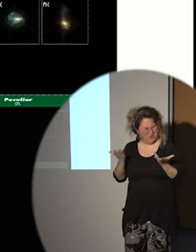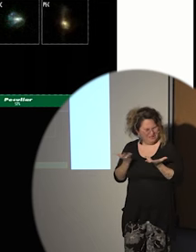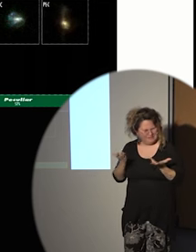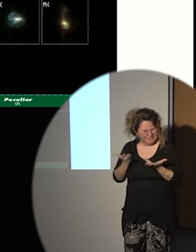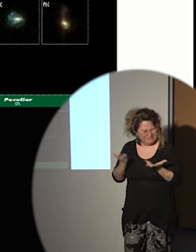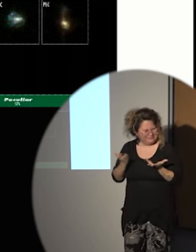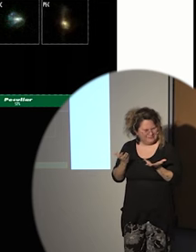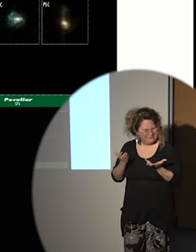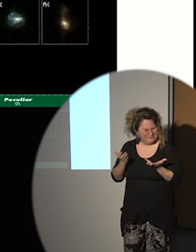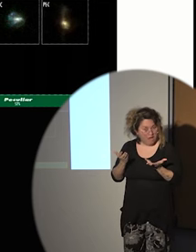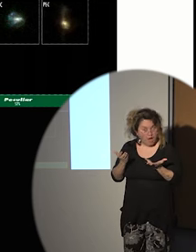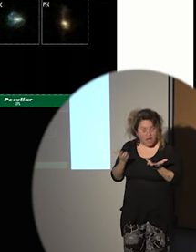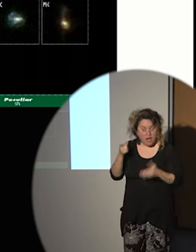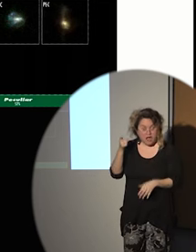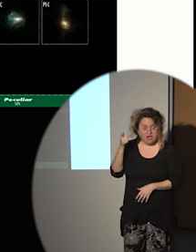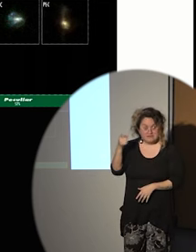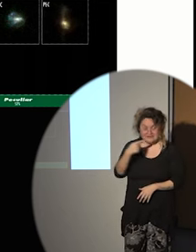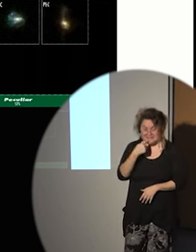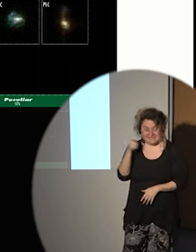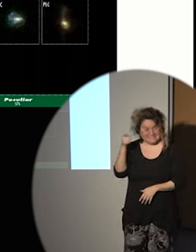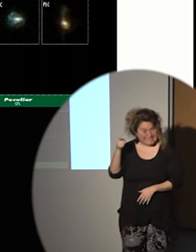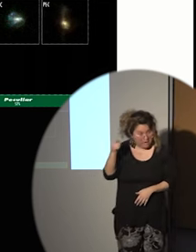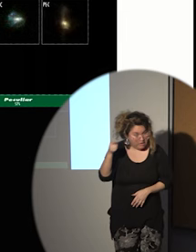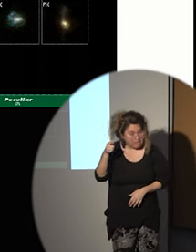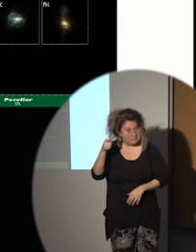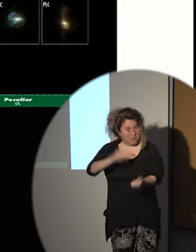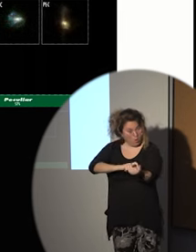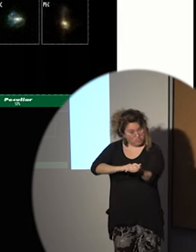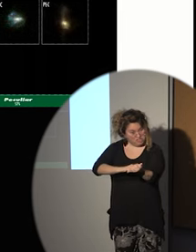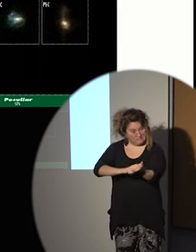que nos ancêtres il y a 6 milliards d'années.